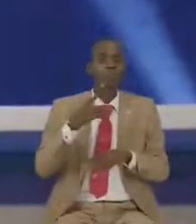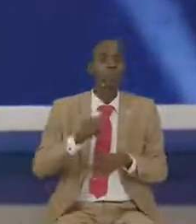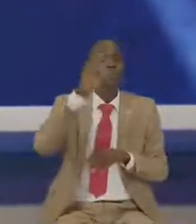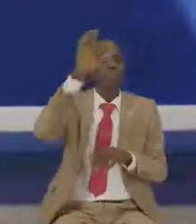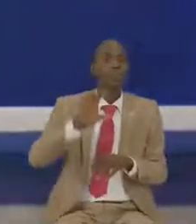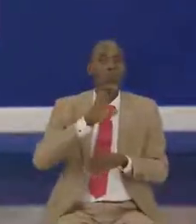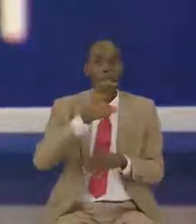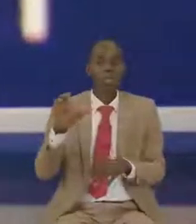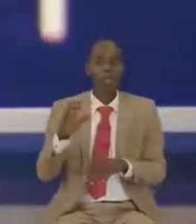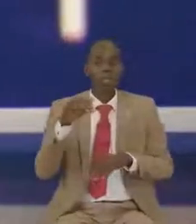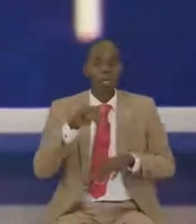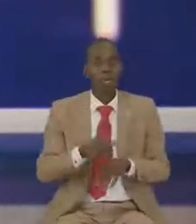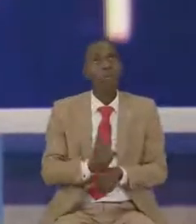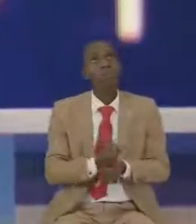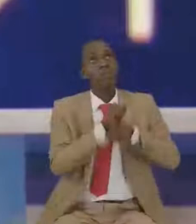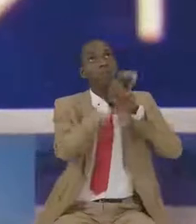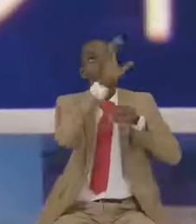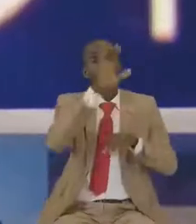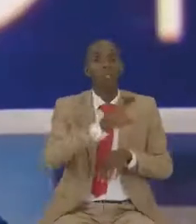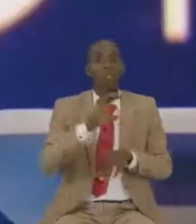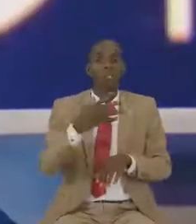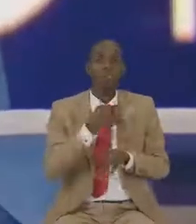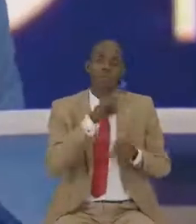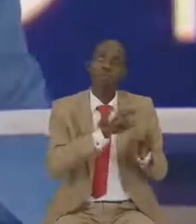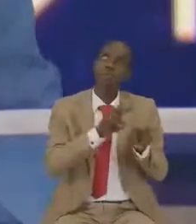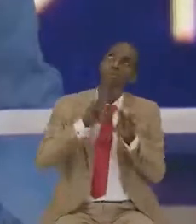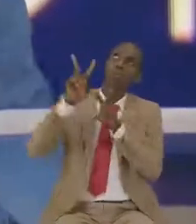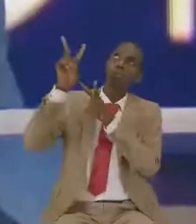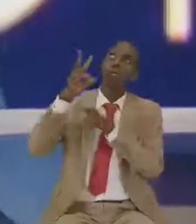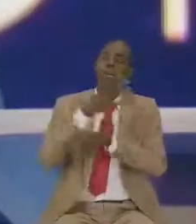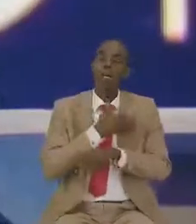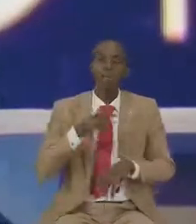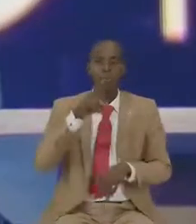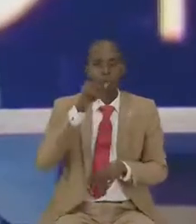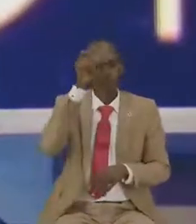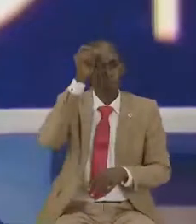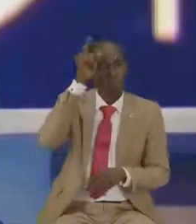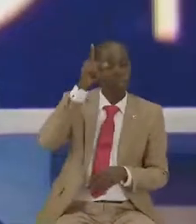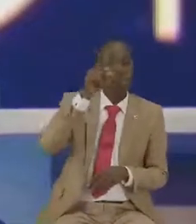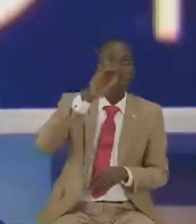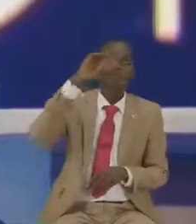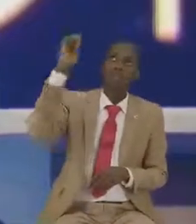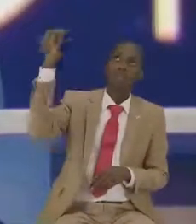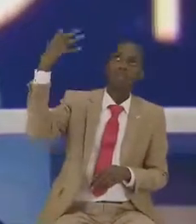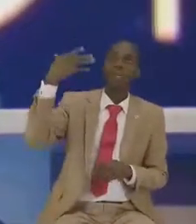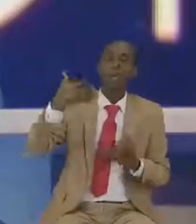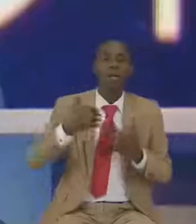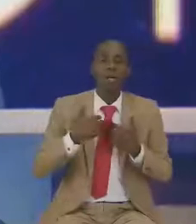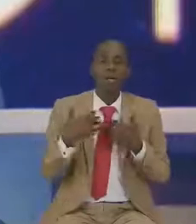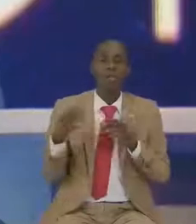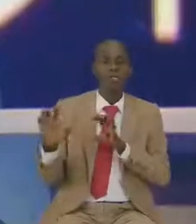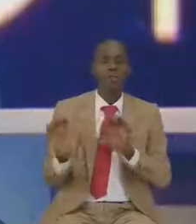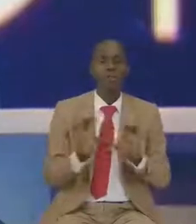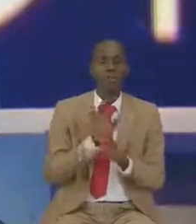Christ a fait seul à la croix de Calvaire. Et tu le regardes et tu comprends